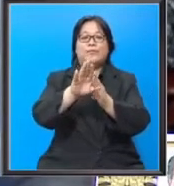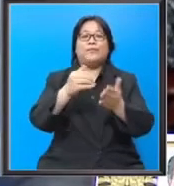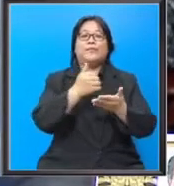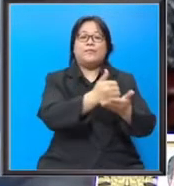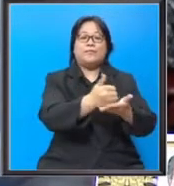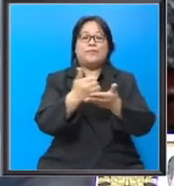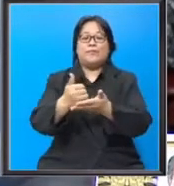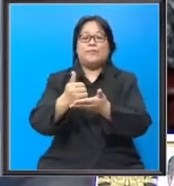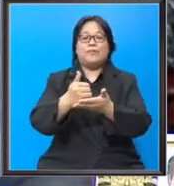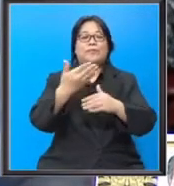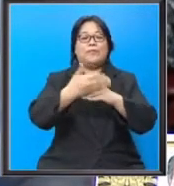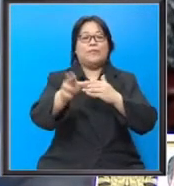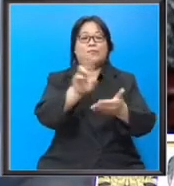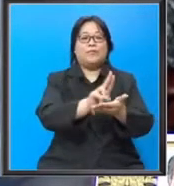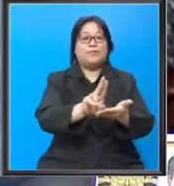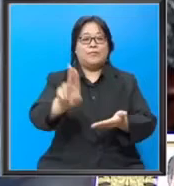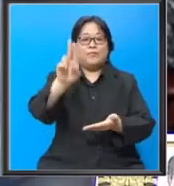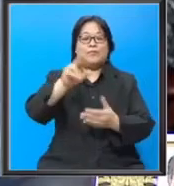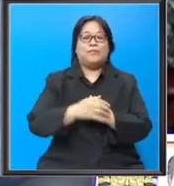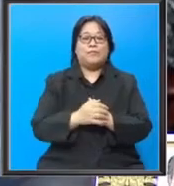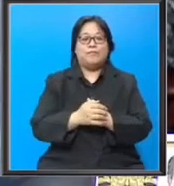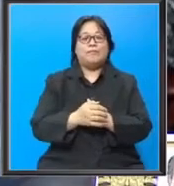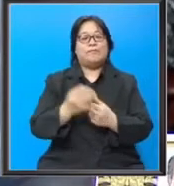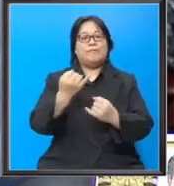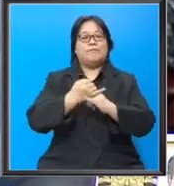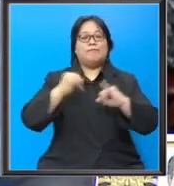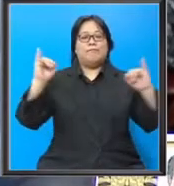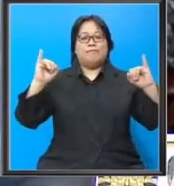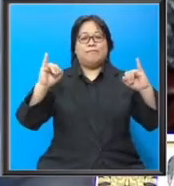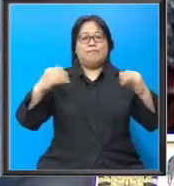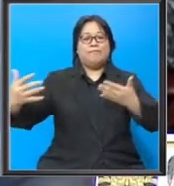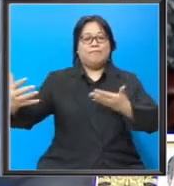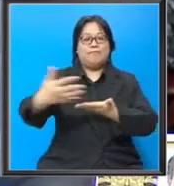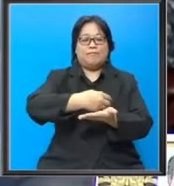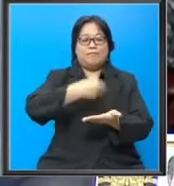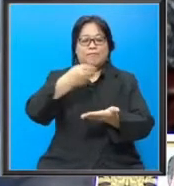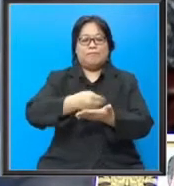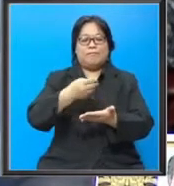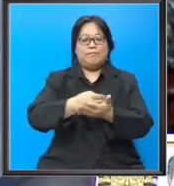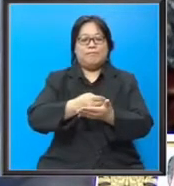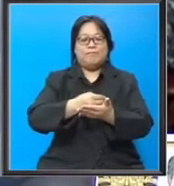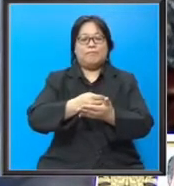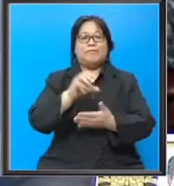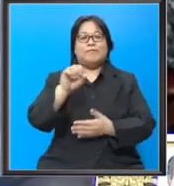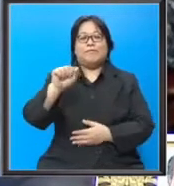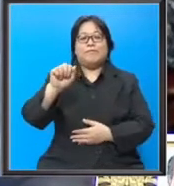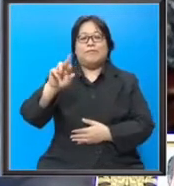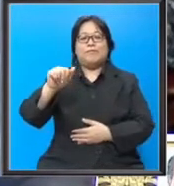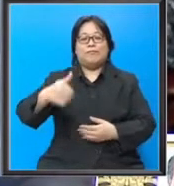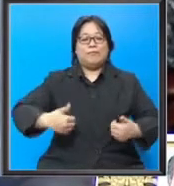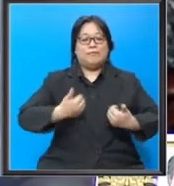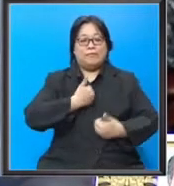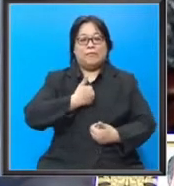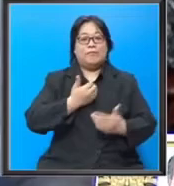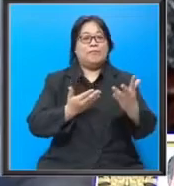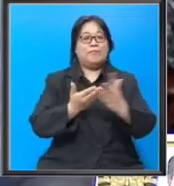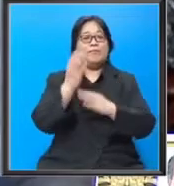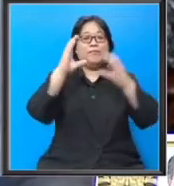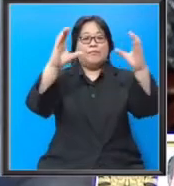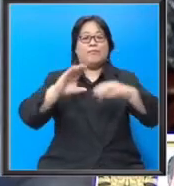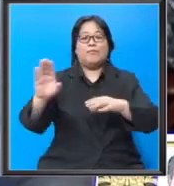membantu gra2 mode usai lebih pedih kali dalam menjana pendapatan sendiri melalui kaedah Usahawan di